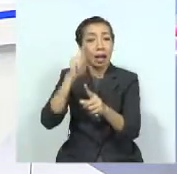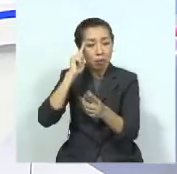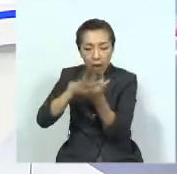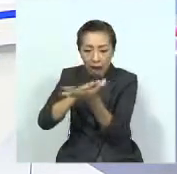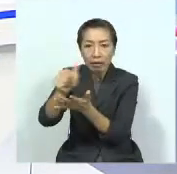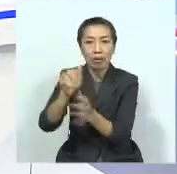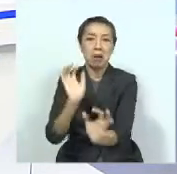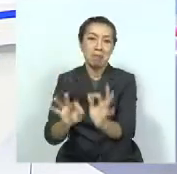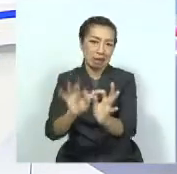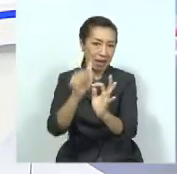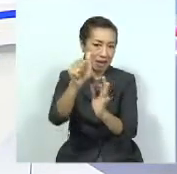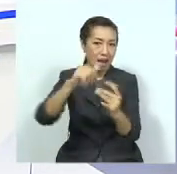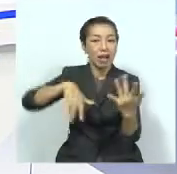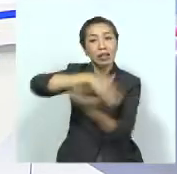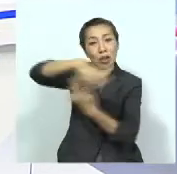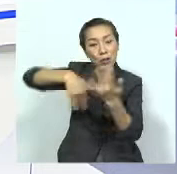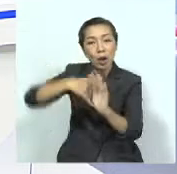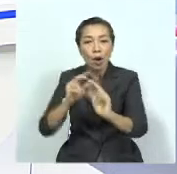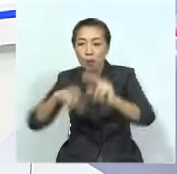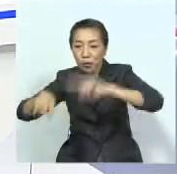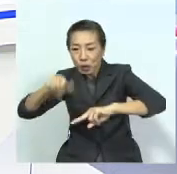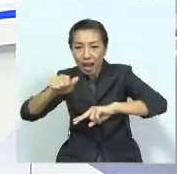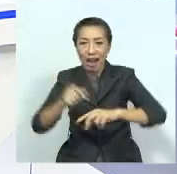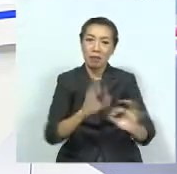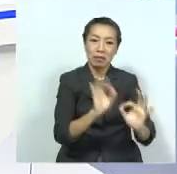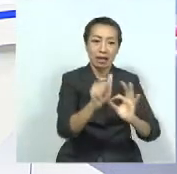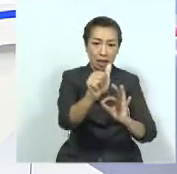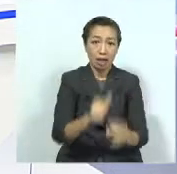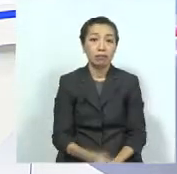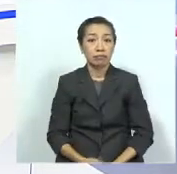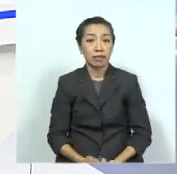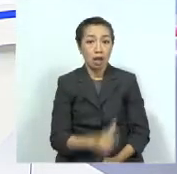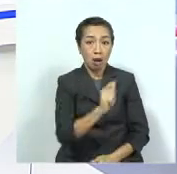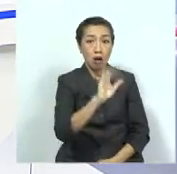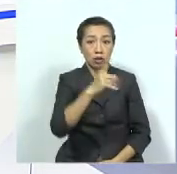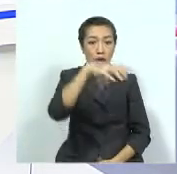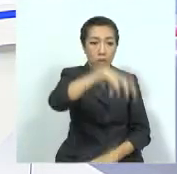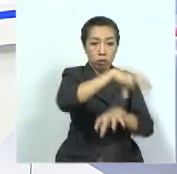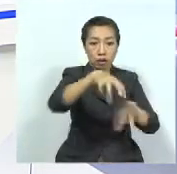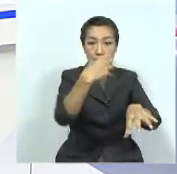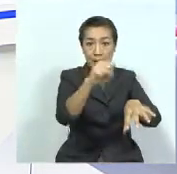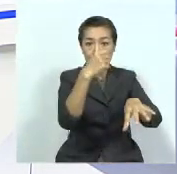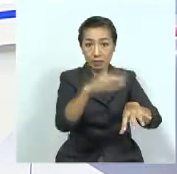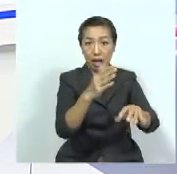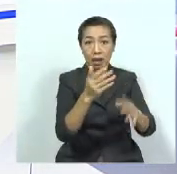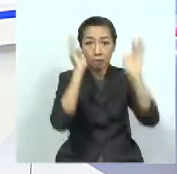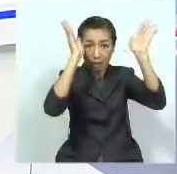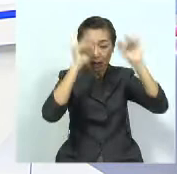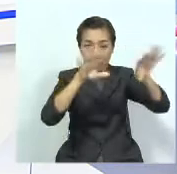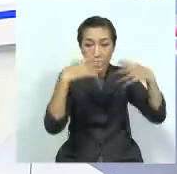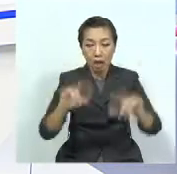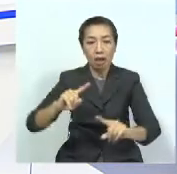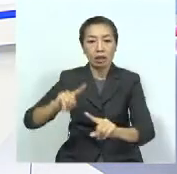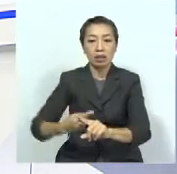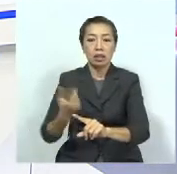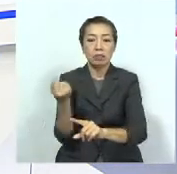ดด้วยนะ ช่วย ธรรมชาติแล้วก็ประหยัดด้วย นอกเหนือจากเขาไปรณรงค์ใน10อุทยานแล้วนะคะคุณในวันที่4ธันวาคมนี้เขา